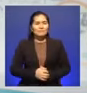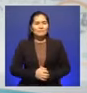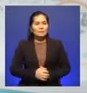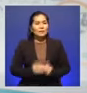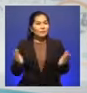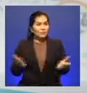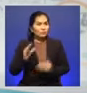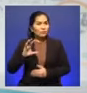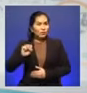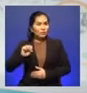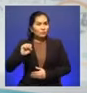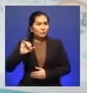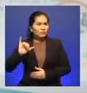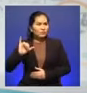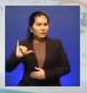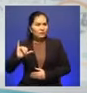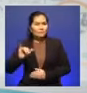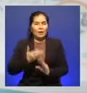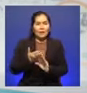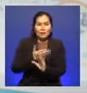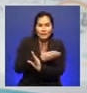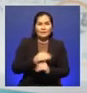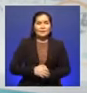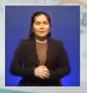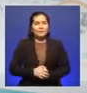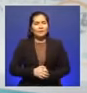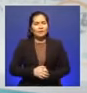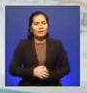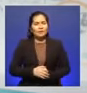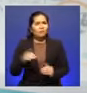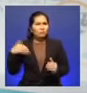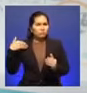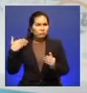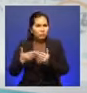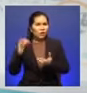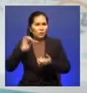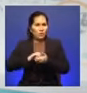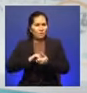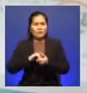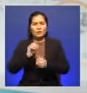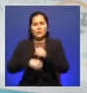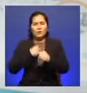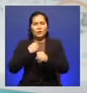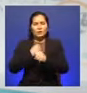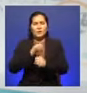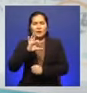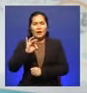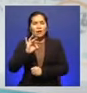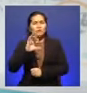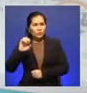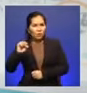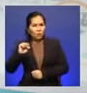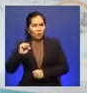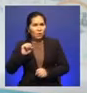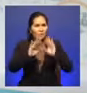สนับสนุนจากสสส.แล้วก็หลังจากนั้น9ปีมาแล้วนะคะที่เราทำงานร่วมกันกับสสส.เนี่ยมีความแตกต่าง